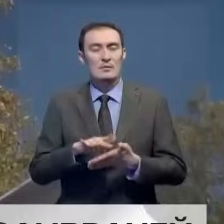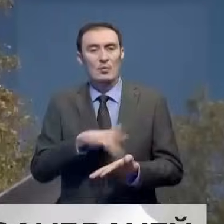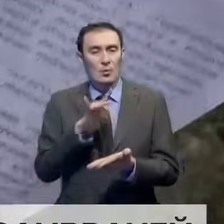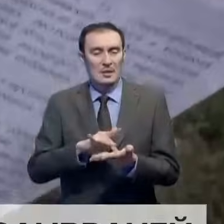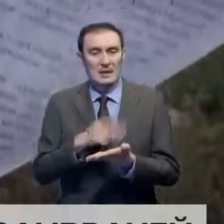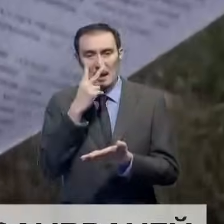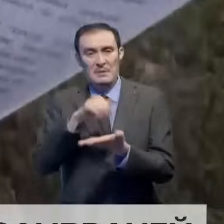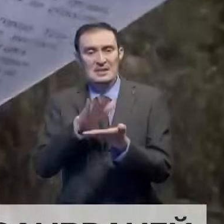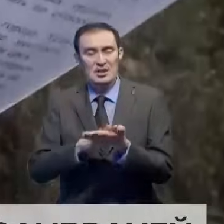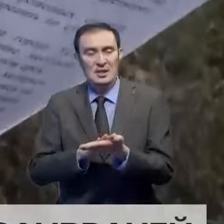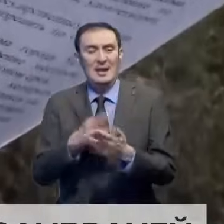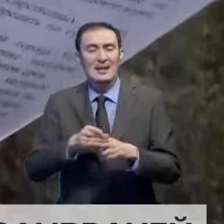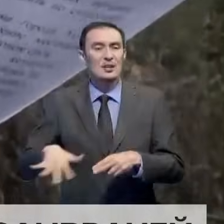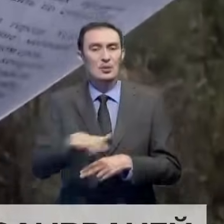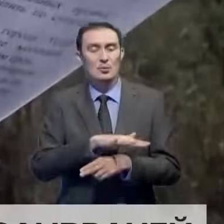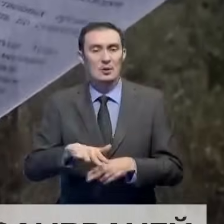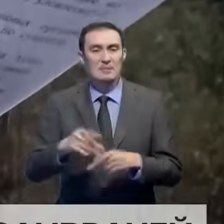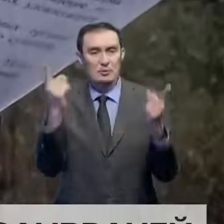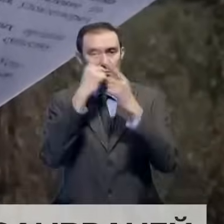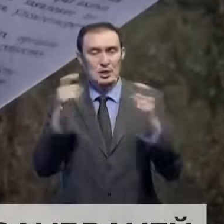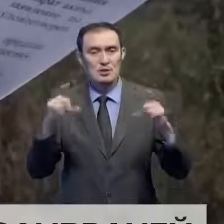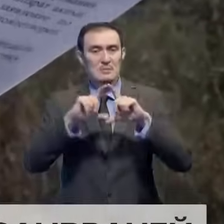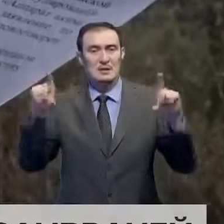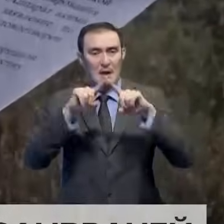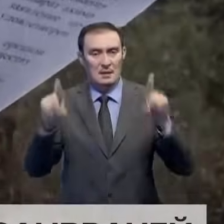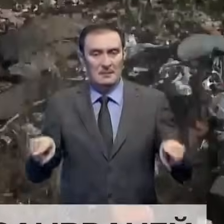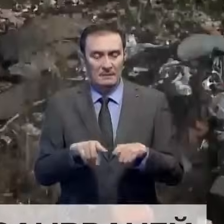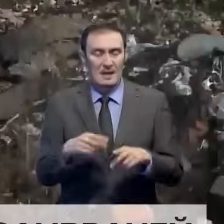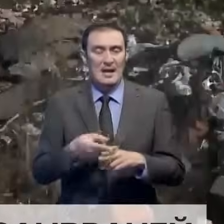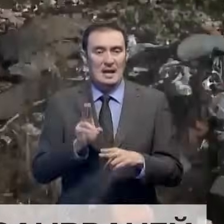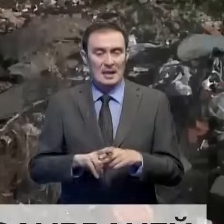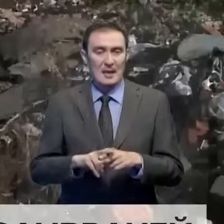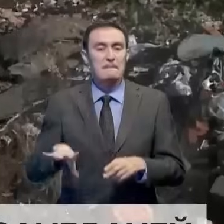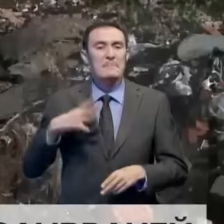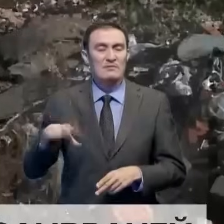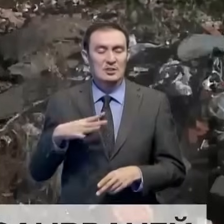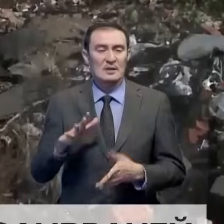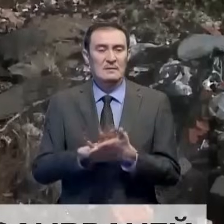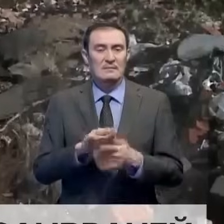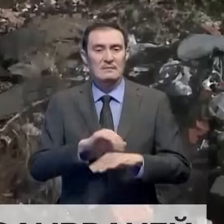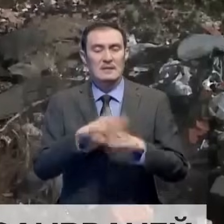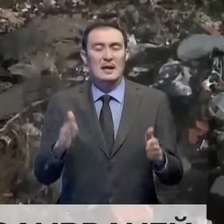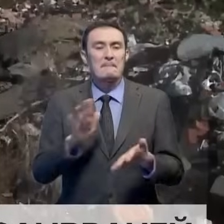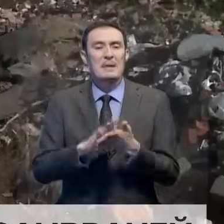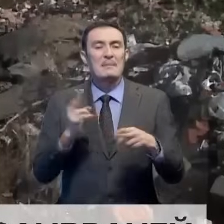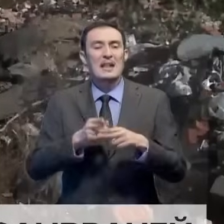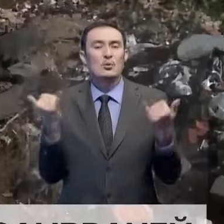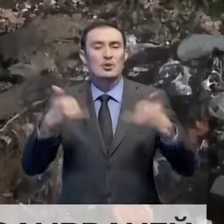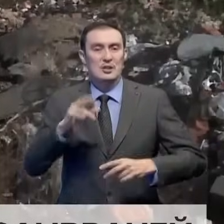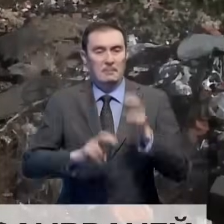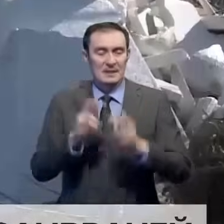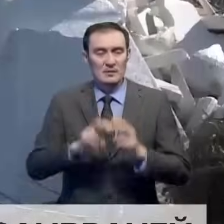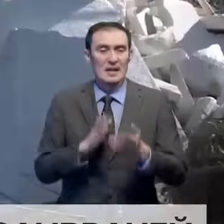и обозначения этих территорий предупреждающими знаками. Речь идет о бывших хвостохранилищах металлургических